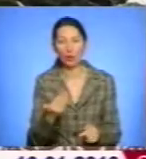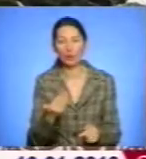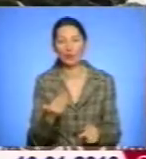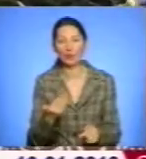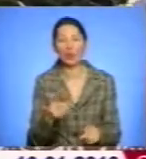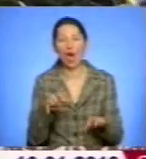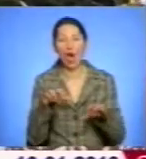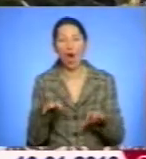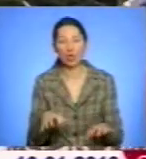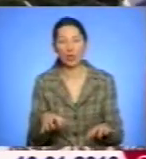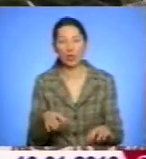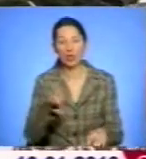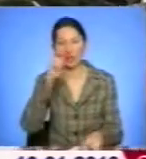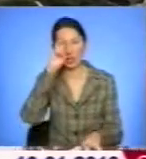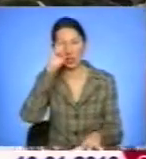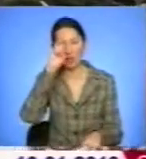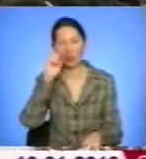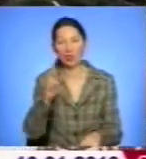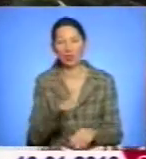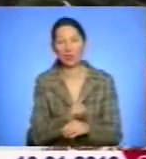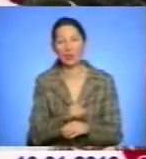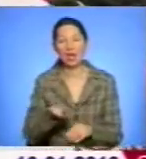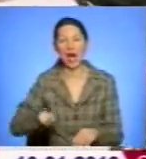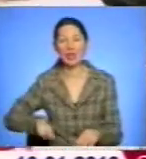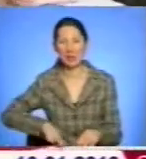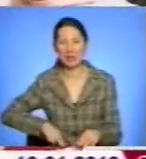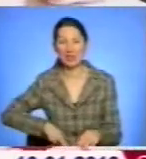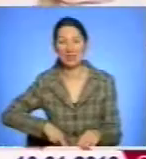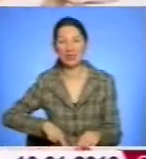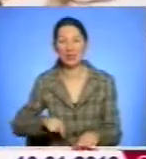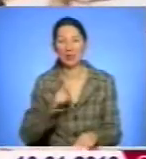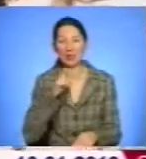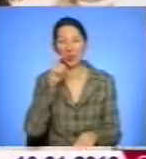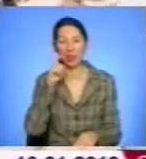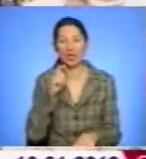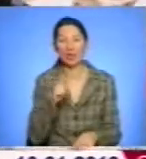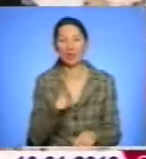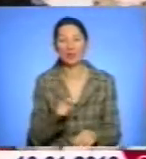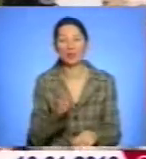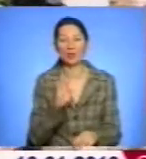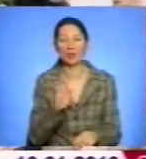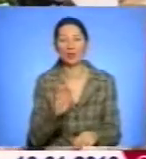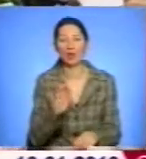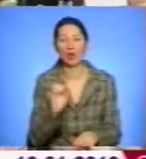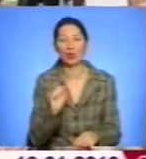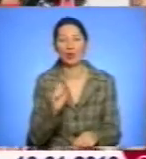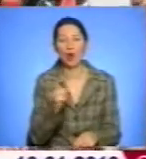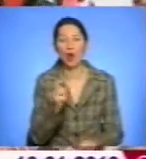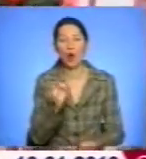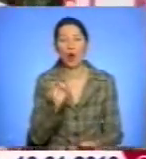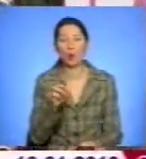голові Державної Тернопільської адміністрації України. Валентина